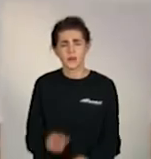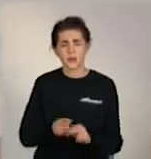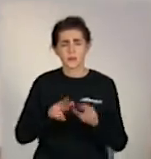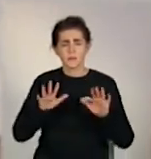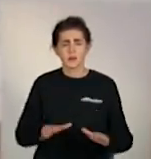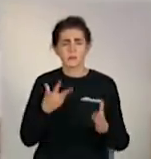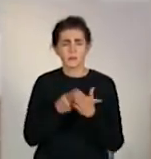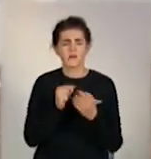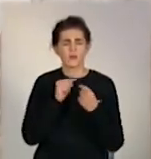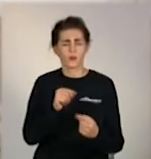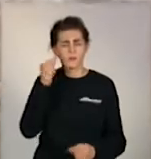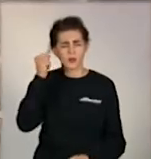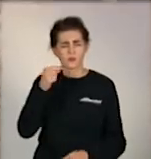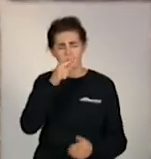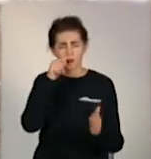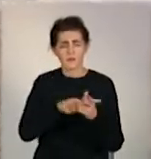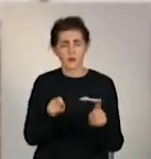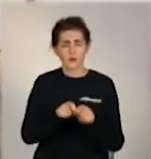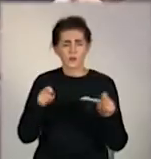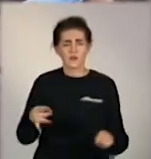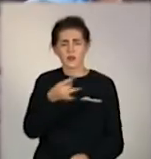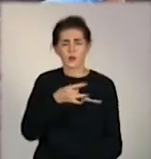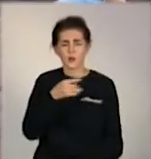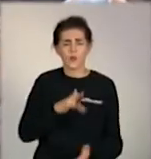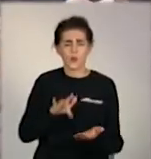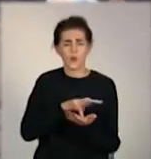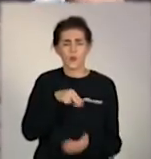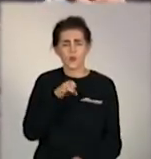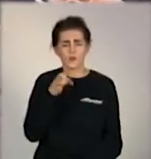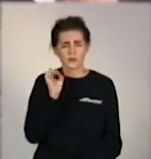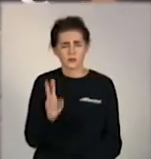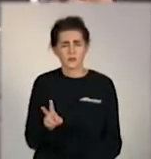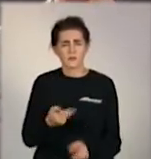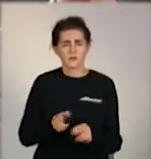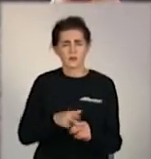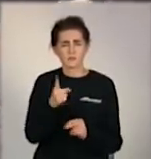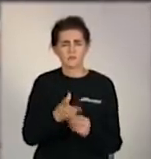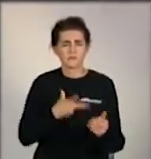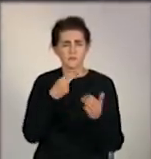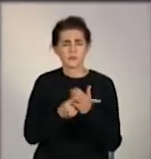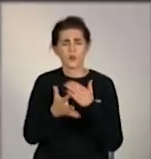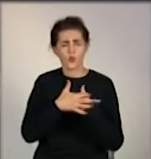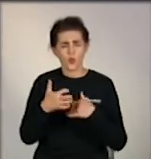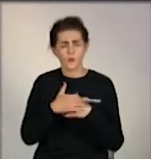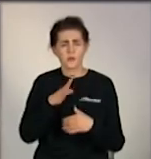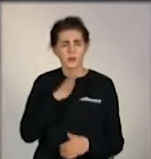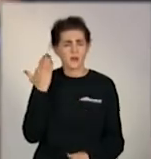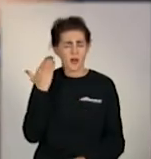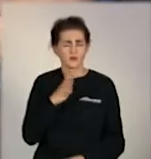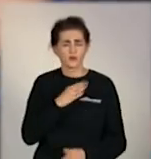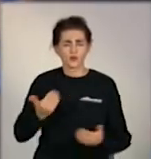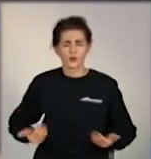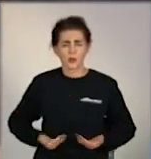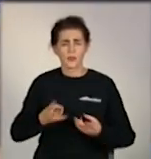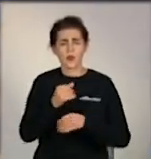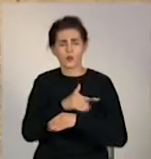Вакцинацію проти сказу розгорнули в одному з мікрорайонів Покровська. Пані Вікторія робить укол челику. Кіт ще донедавна жив на вулиці, розповідає